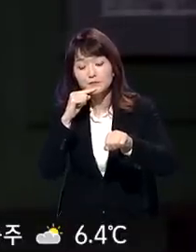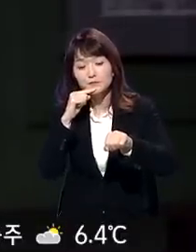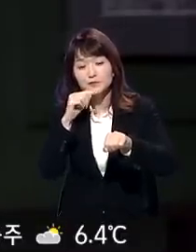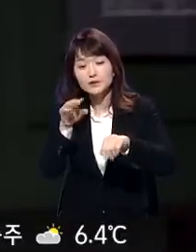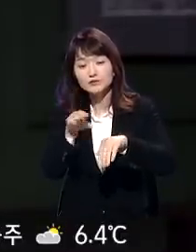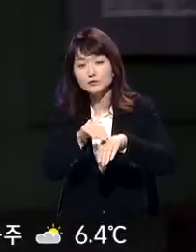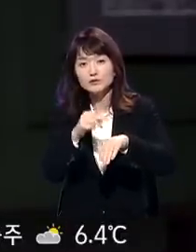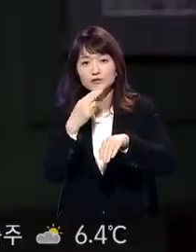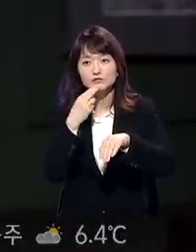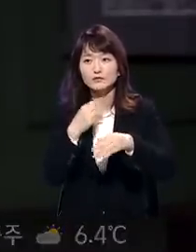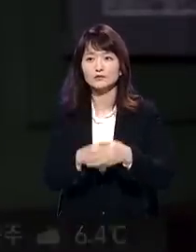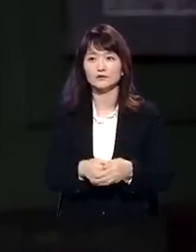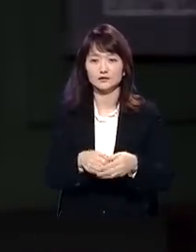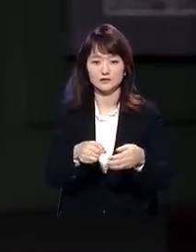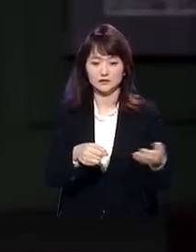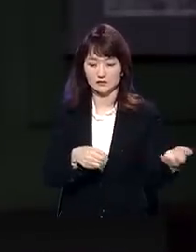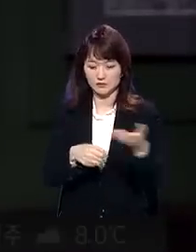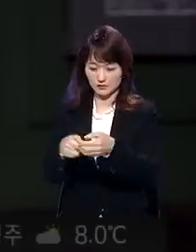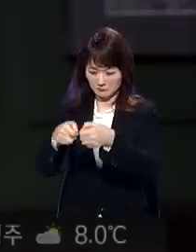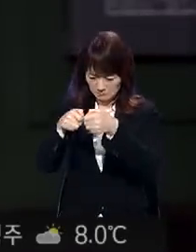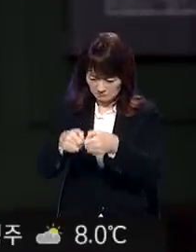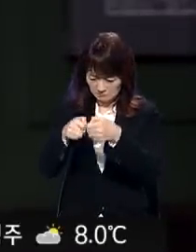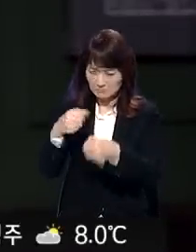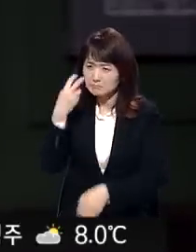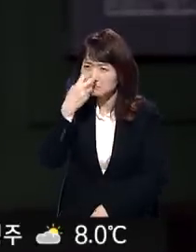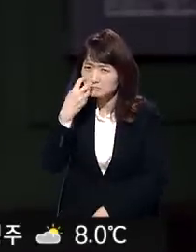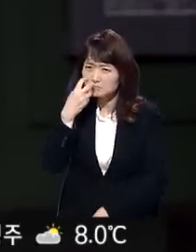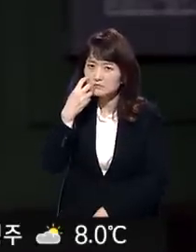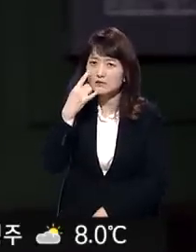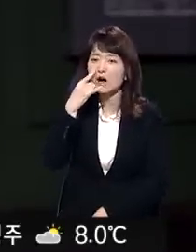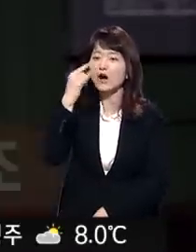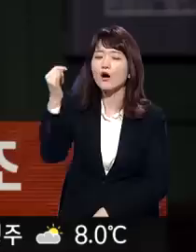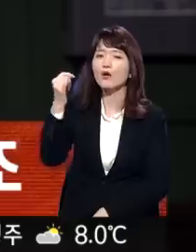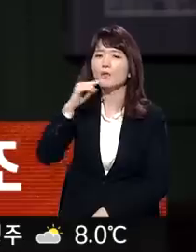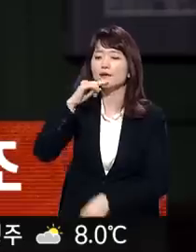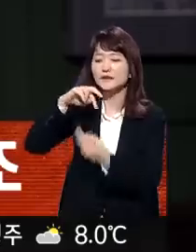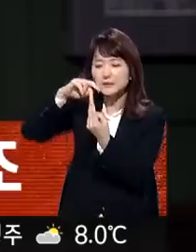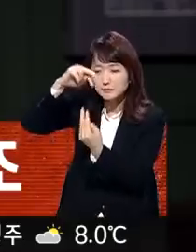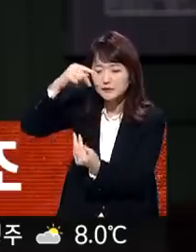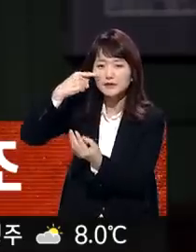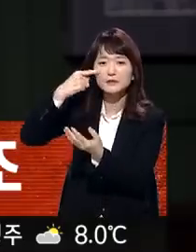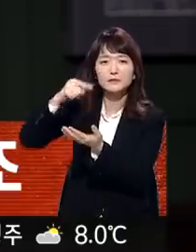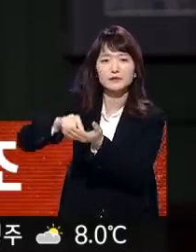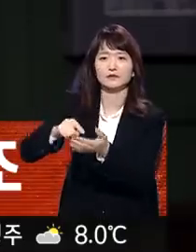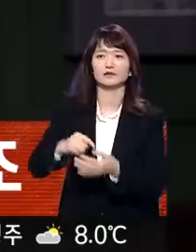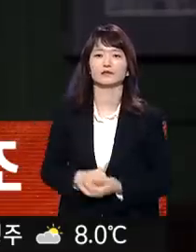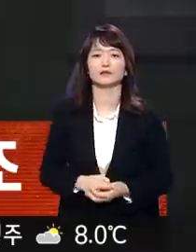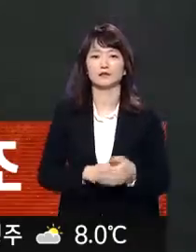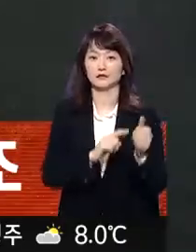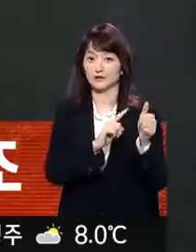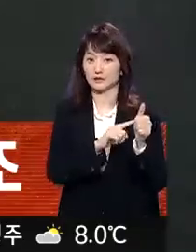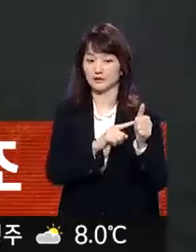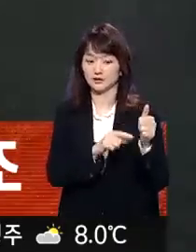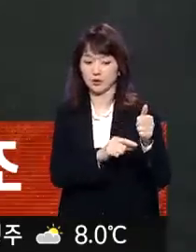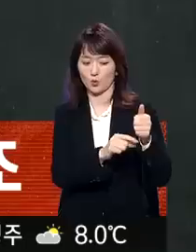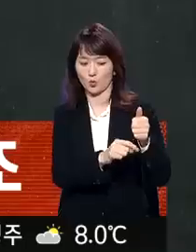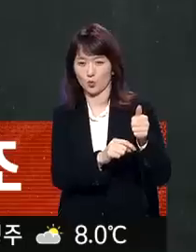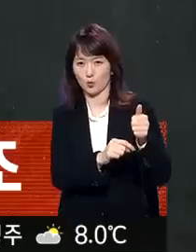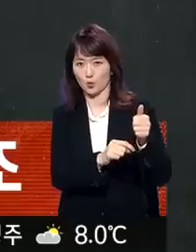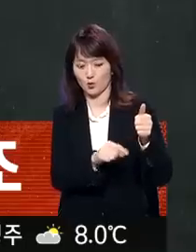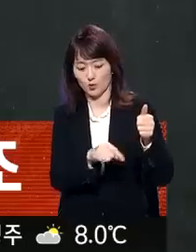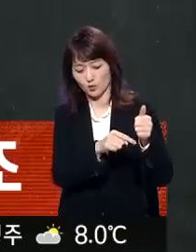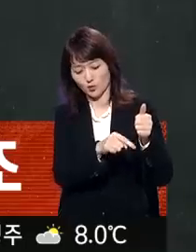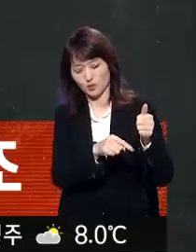않았습니다. 하지만 정밀 감식을 해보니까 이 둔기에서 어머니의 DNA가 나왔습니다. 여기에 더해서요, 이 남성의 옷소매